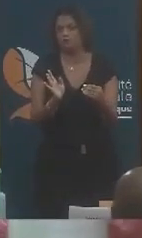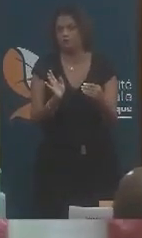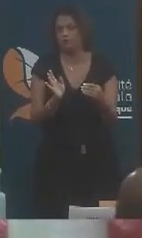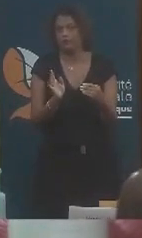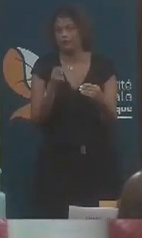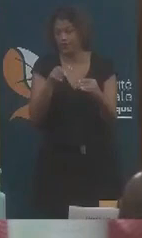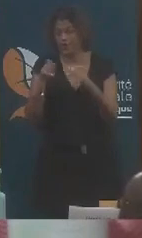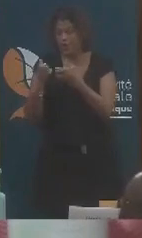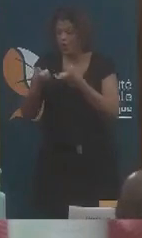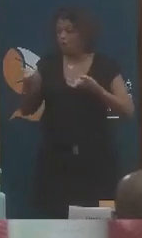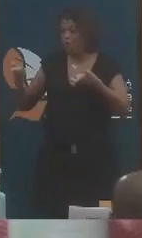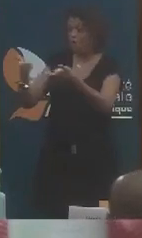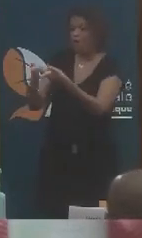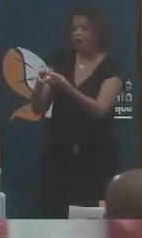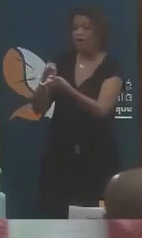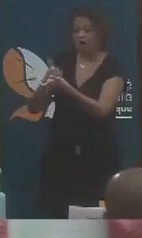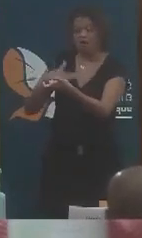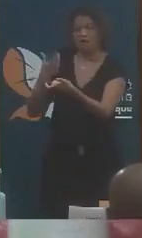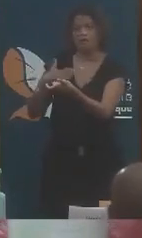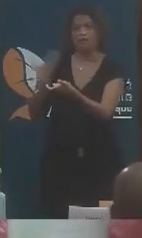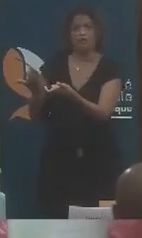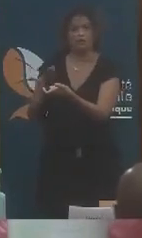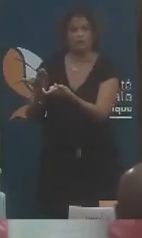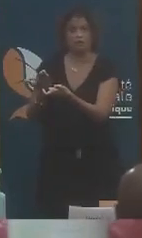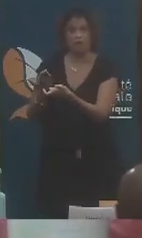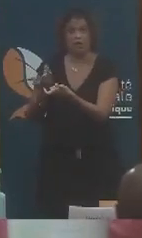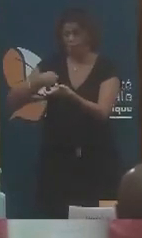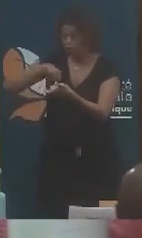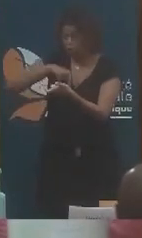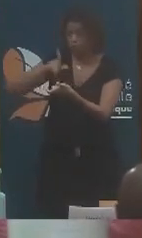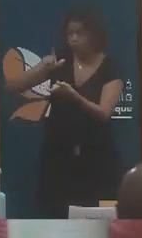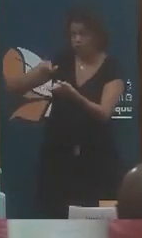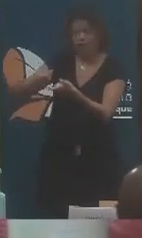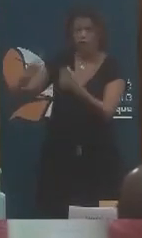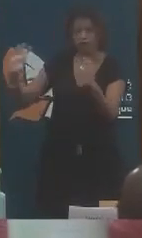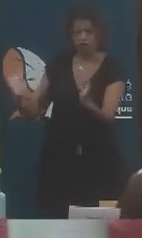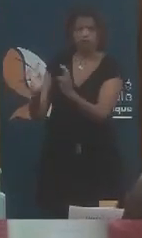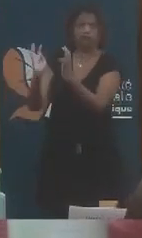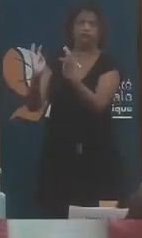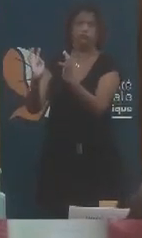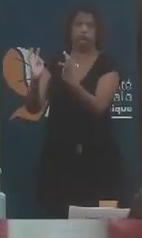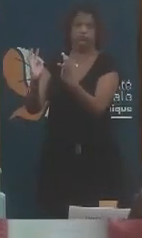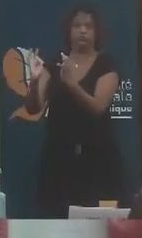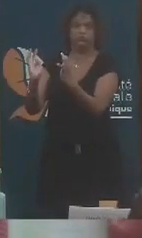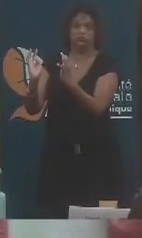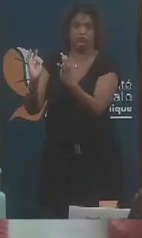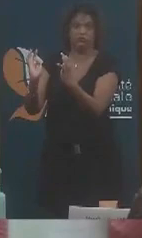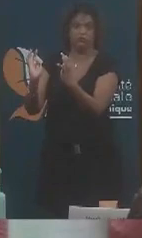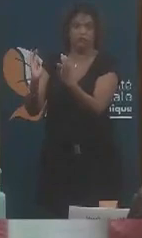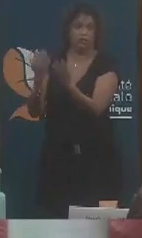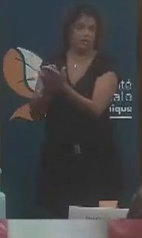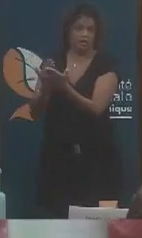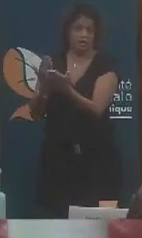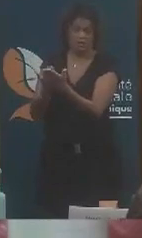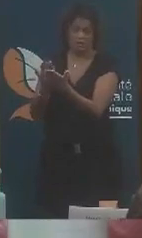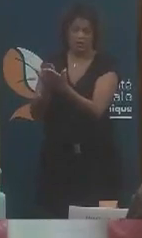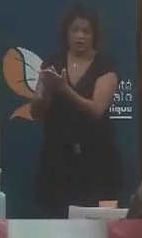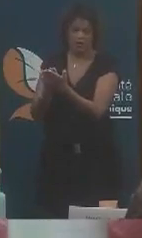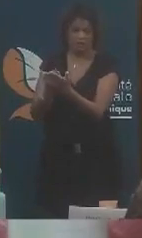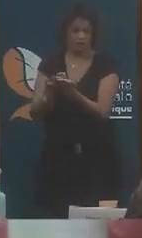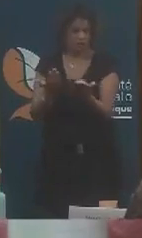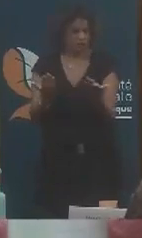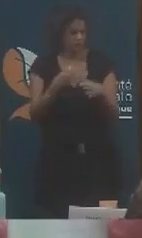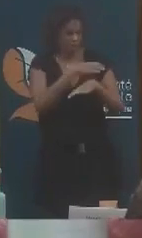Le Congrès présente cet avantage, c'est que nous sommes tous réunis et on voterait une résolution et qui ne peut pas être attaquée par un